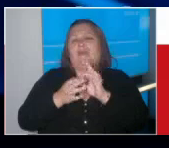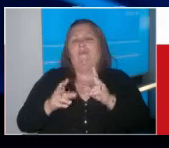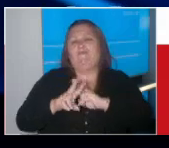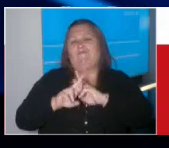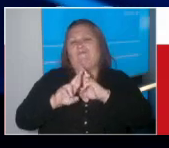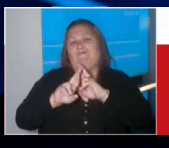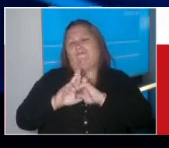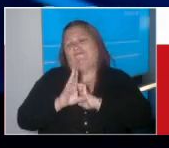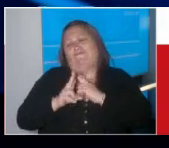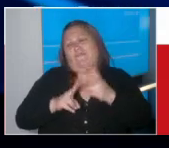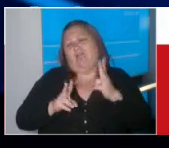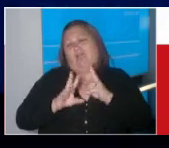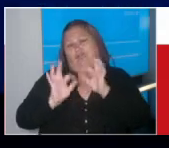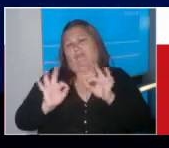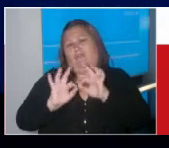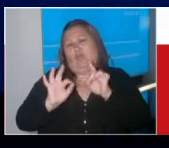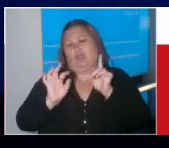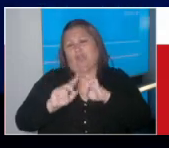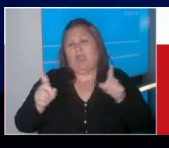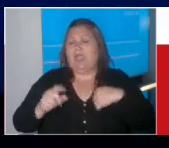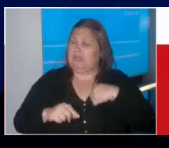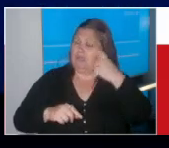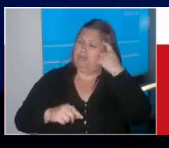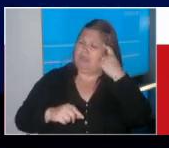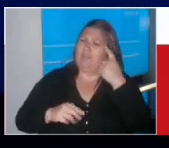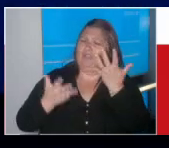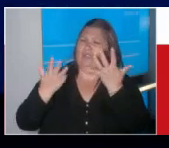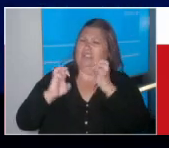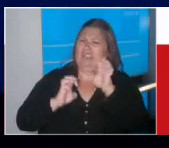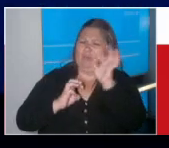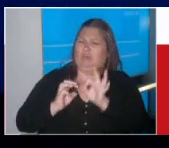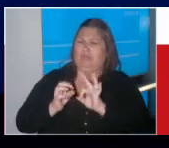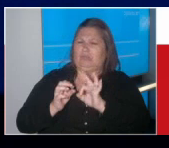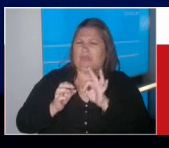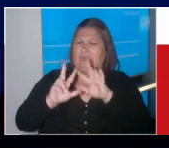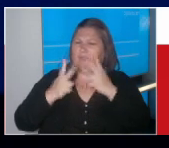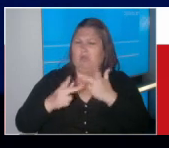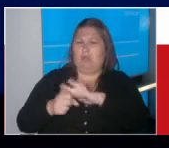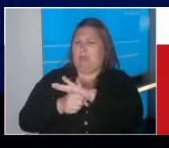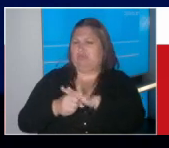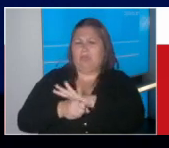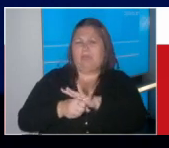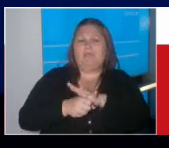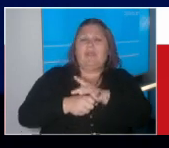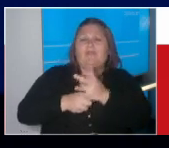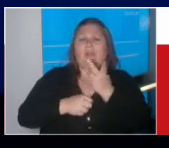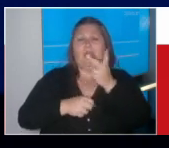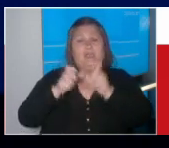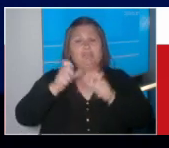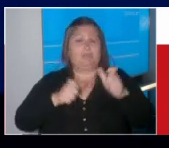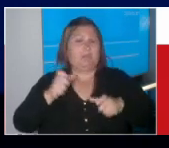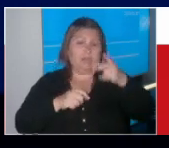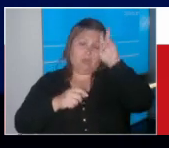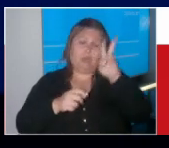בעיניי 95-96% מהציבור לא מושפעים מזה בכלל. אפשר גם לשמוע, אני חושב שזה גם רלוונטי לרוב האנשים בליכוד, שלא כל כך מתייחסים לאירוע הזה